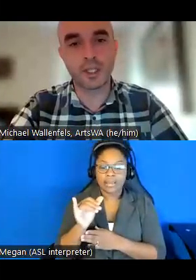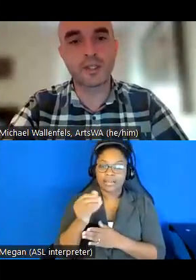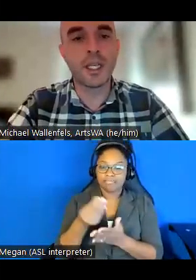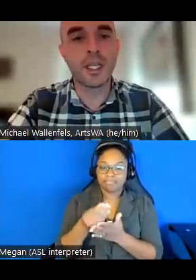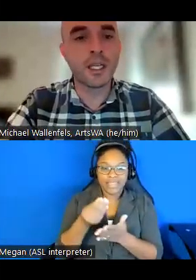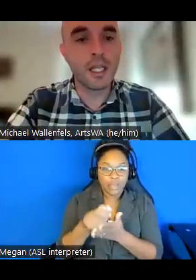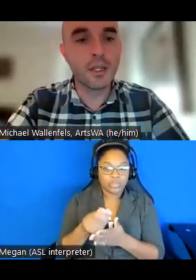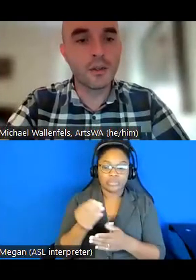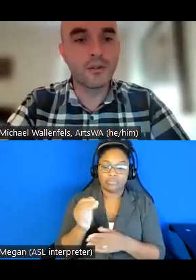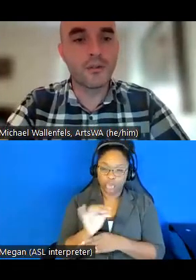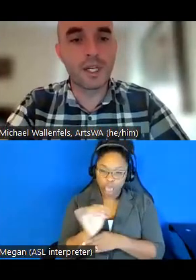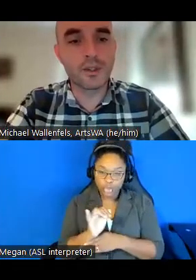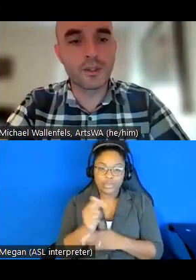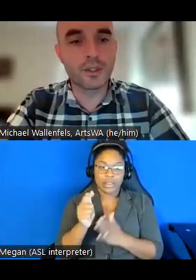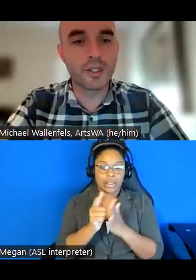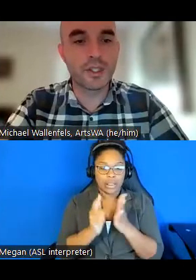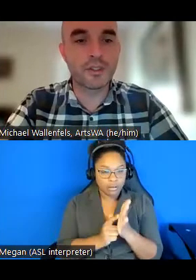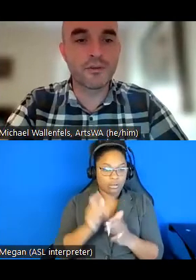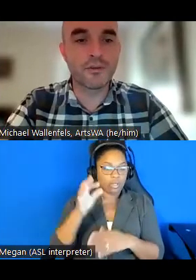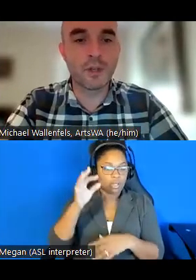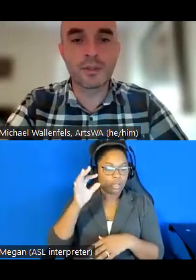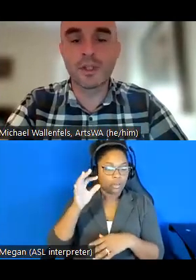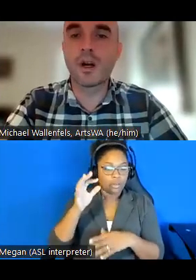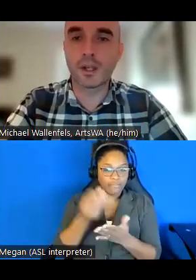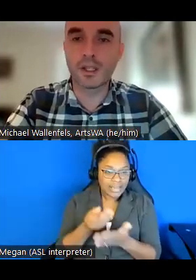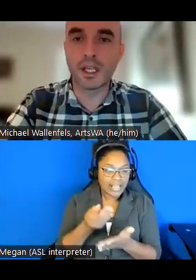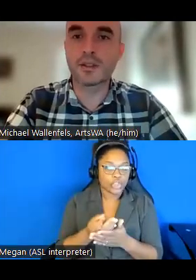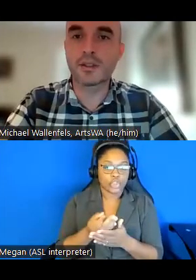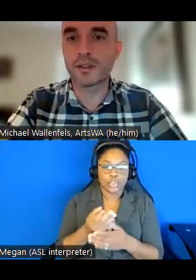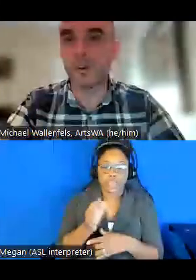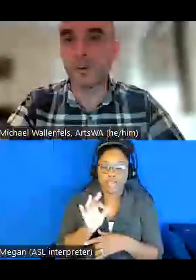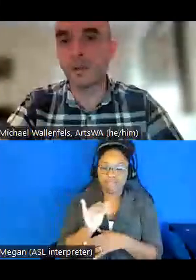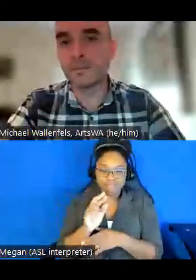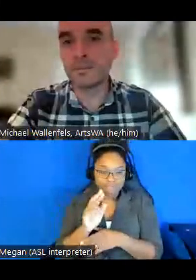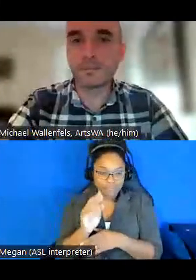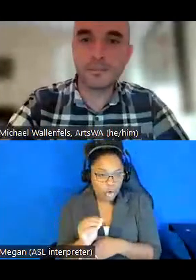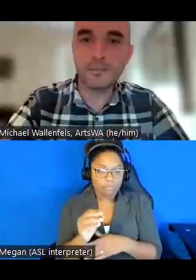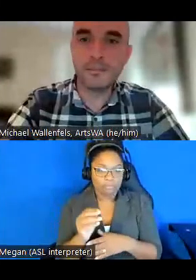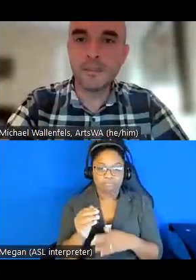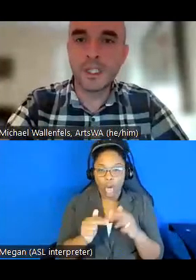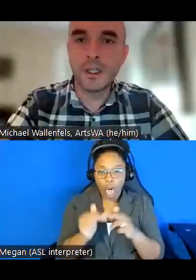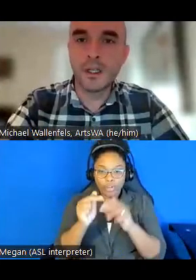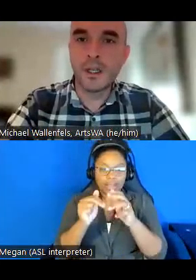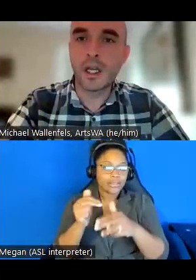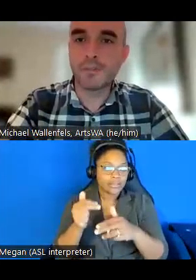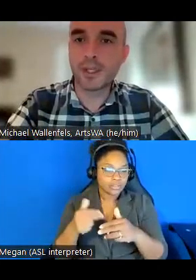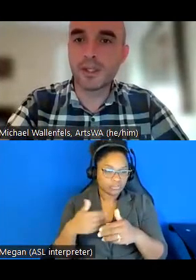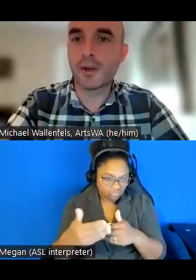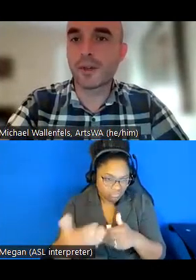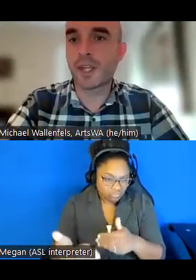서비스 그러니까 예를 들어 회계 보험 법률 금융 서비스 회사 건축가 등